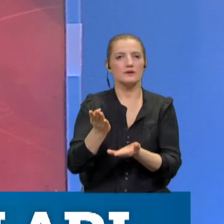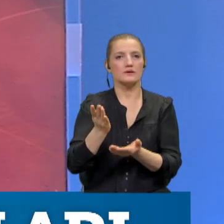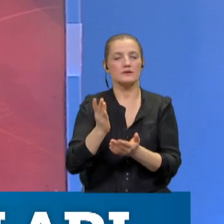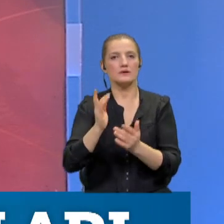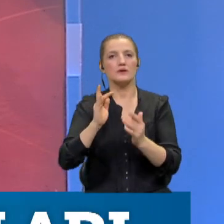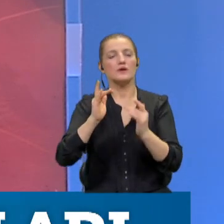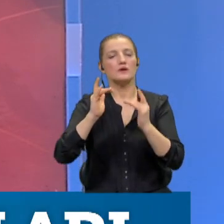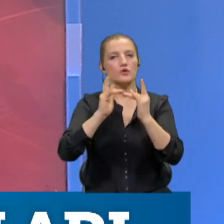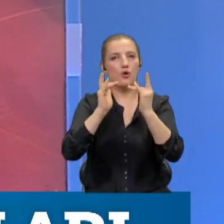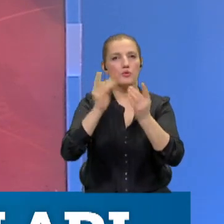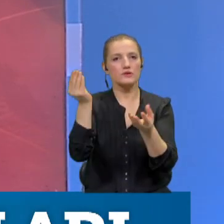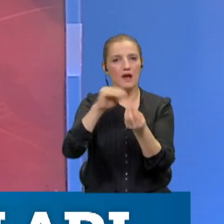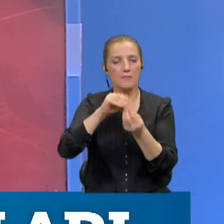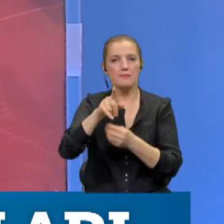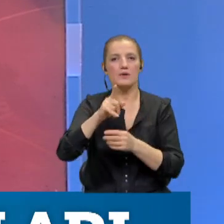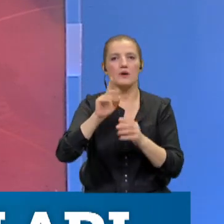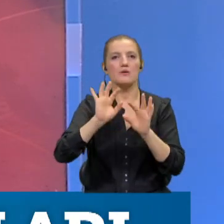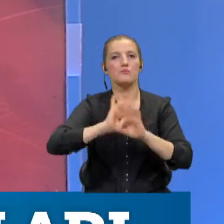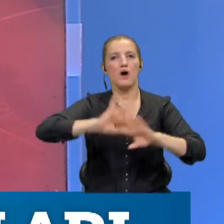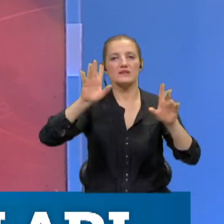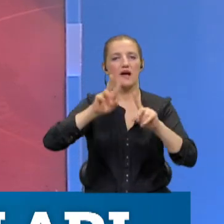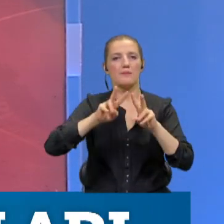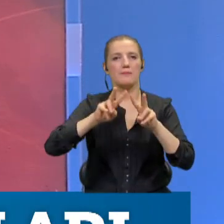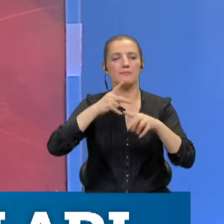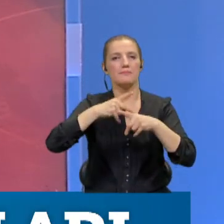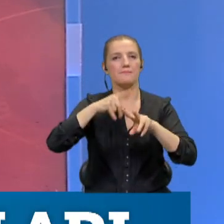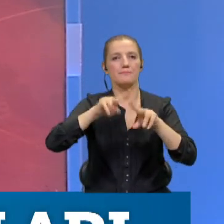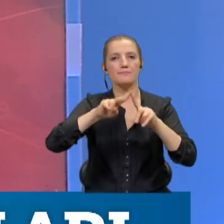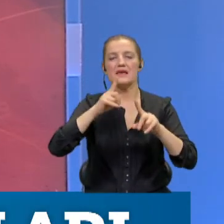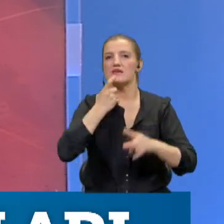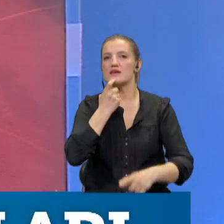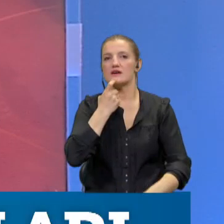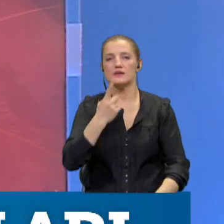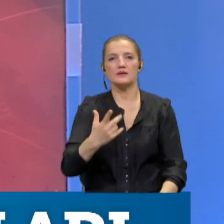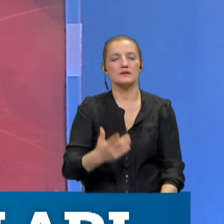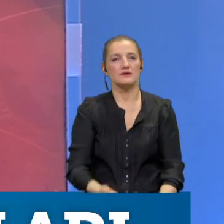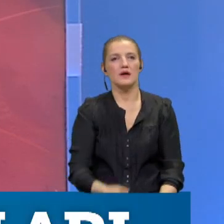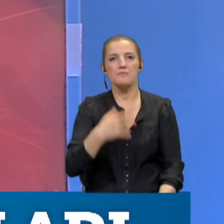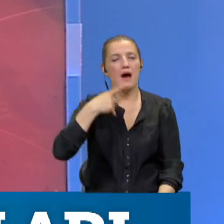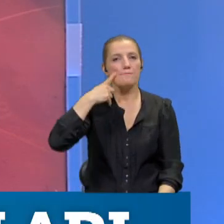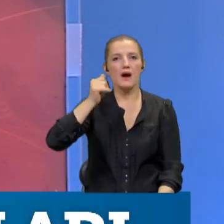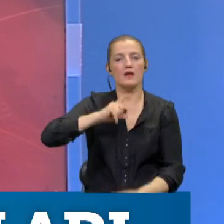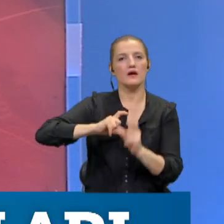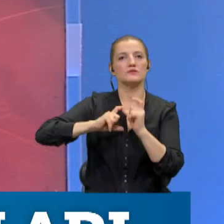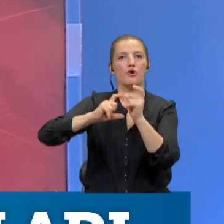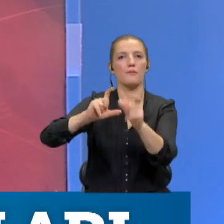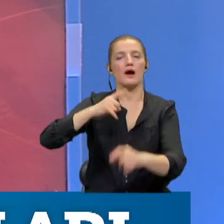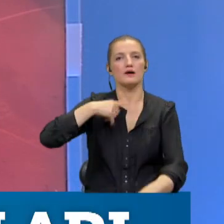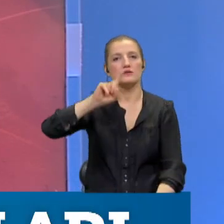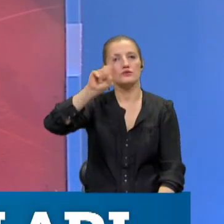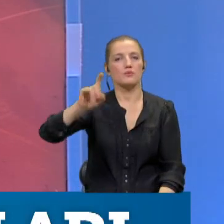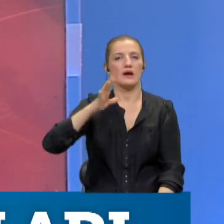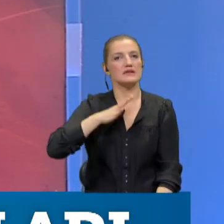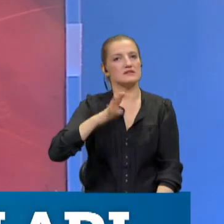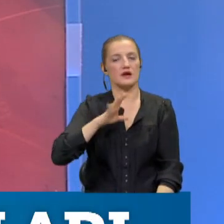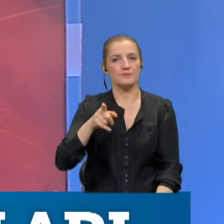125 TL zam yüzde on beş muazzam bir yıl Sözcü gazetesinin manşeti sormak istiyorum bizi dinlersek